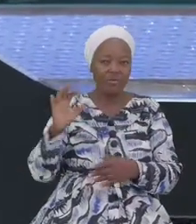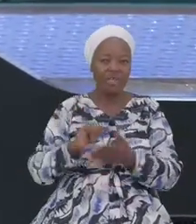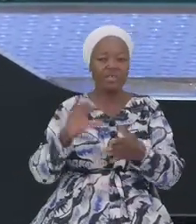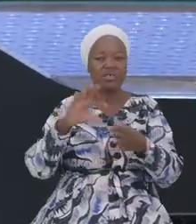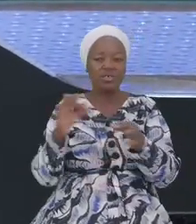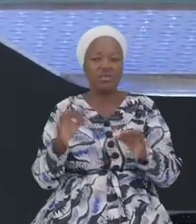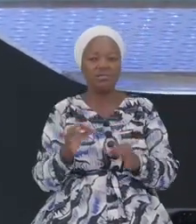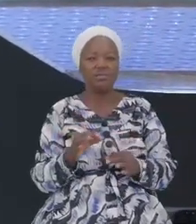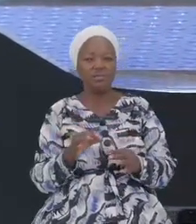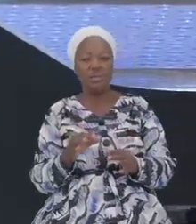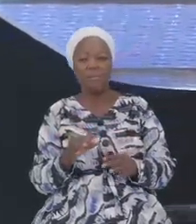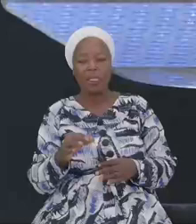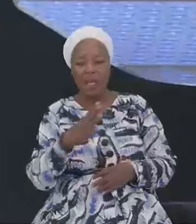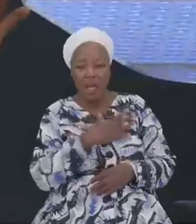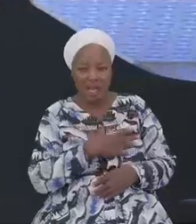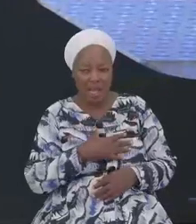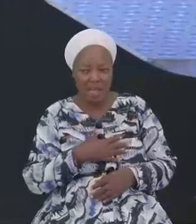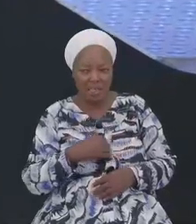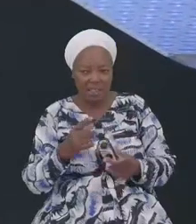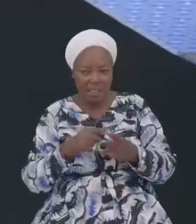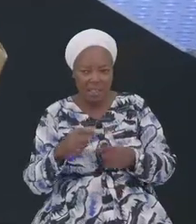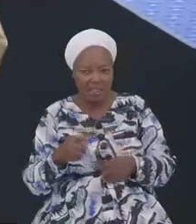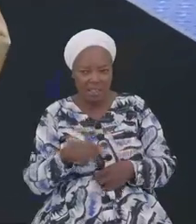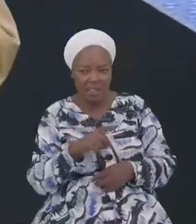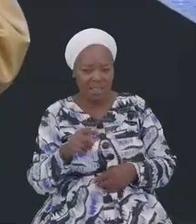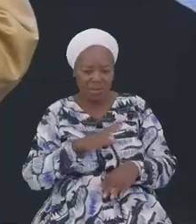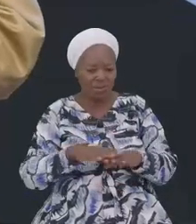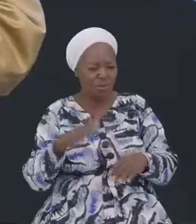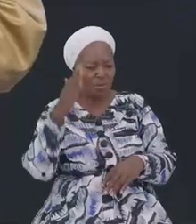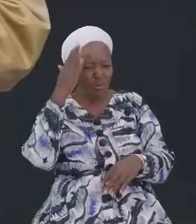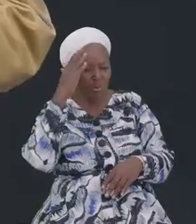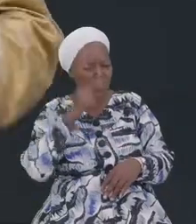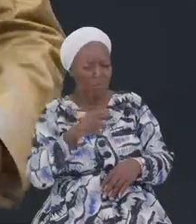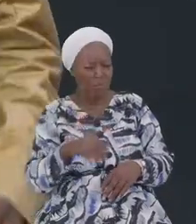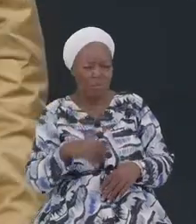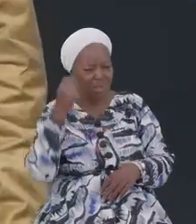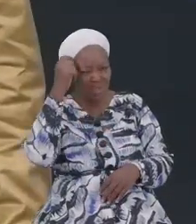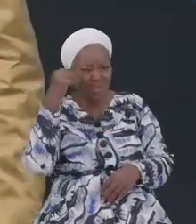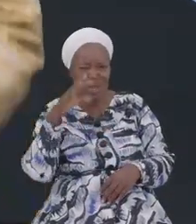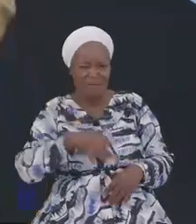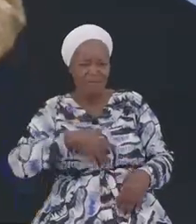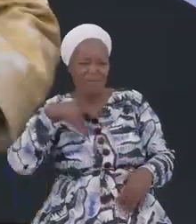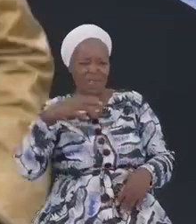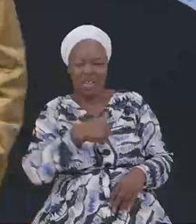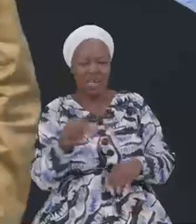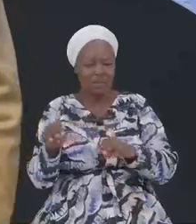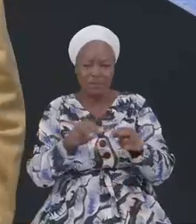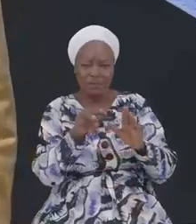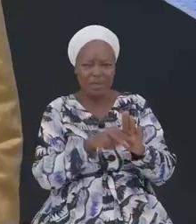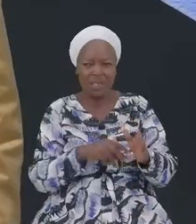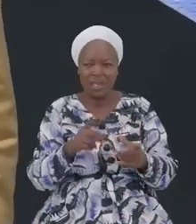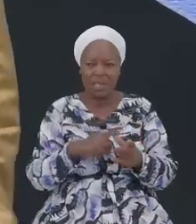tombèrent. Maintenant, ils n'ont rien senti, ils n'ont senti aucun mouvement. L'ange dit,